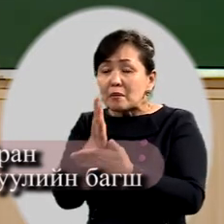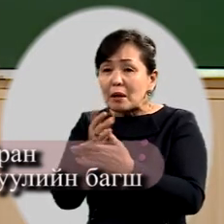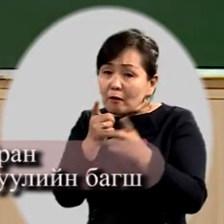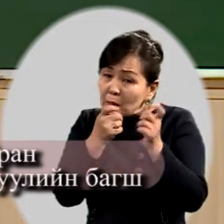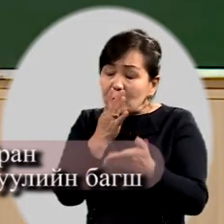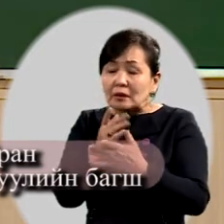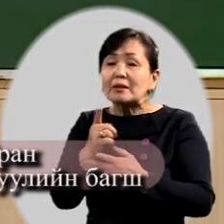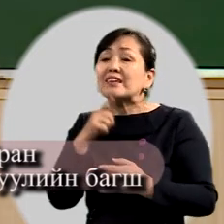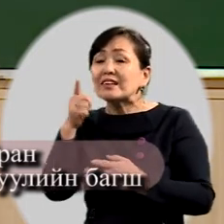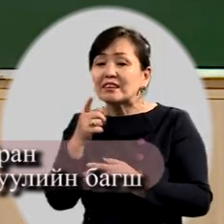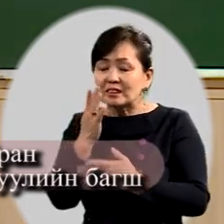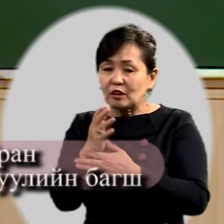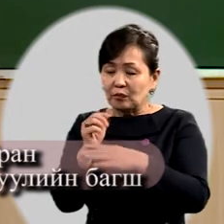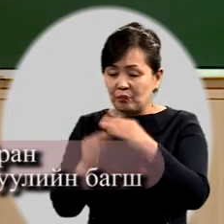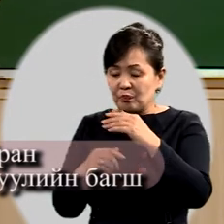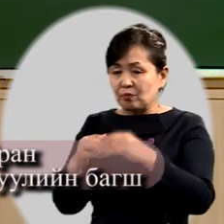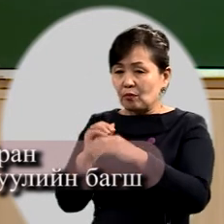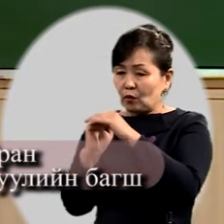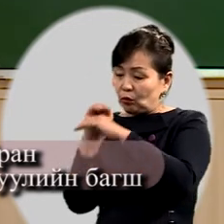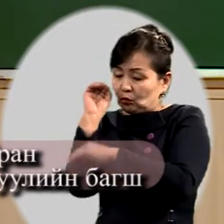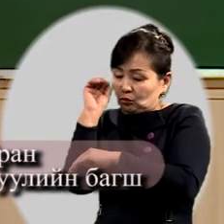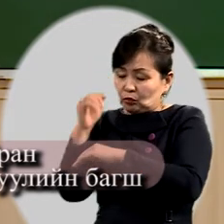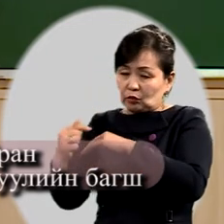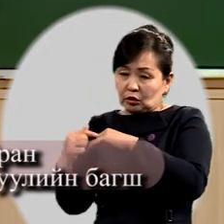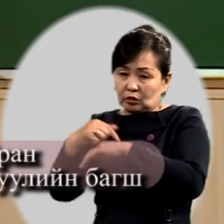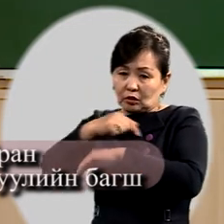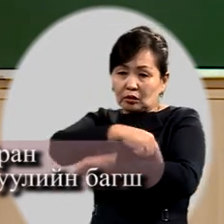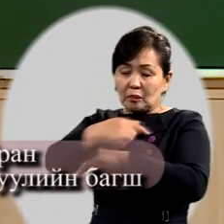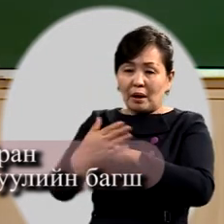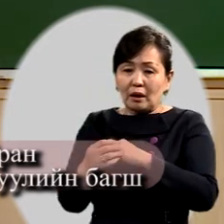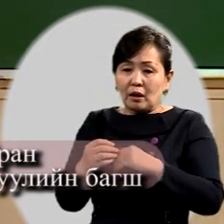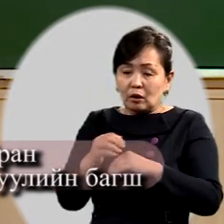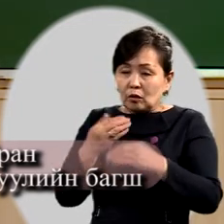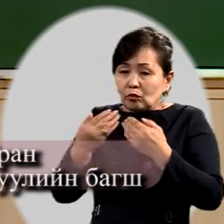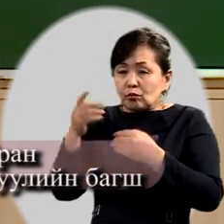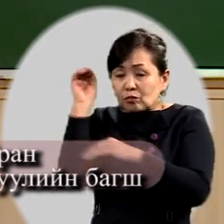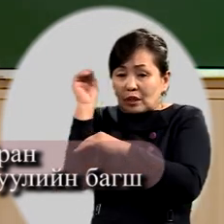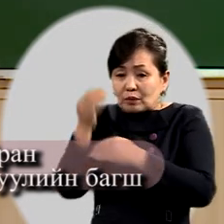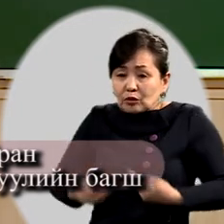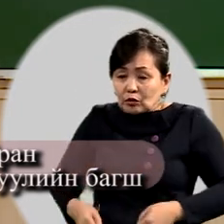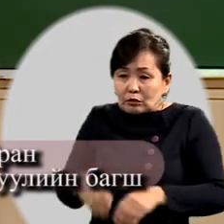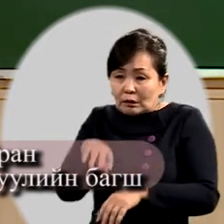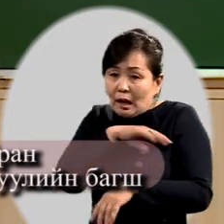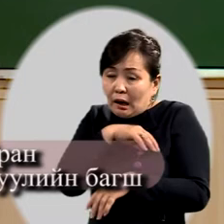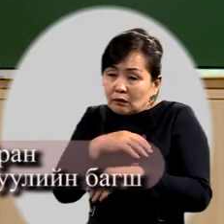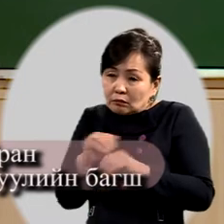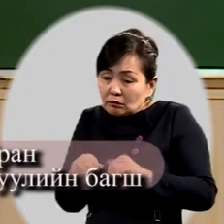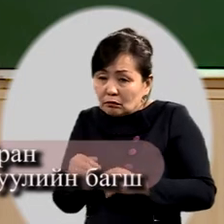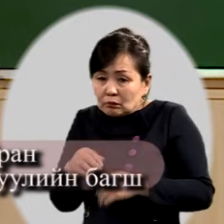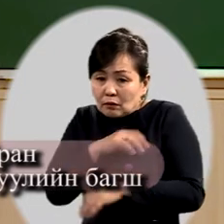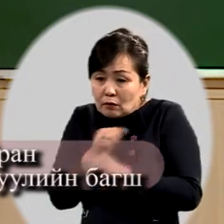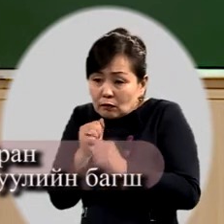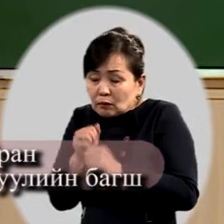Бірақ оның мөндендері қорқып, абыржып тұрғандығын осы суретте бейнелеген екен.